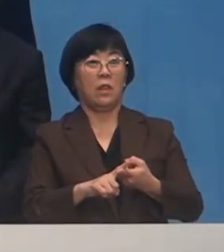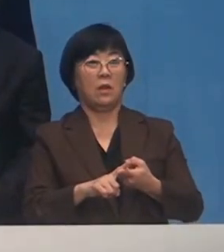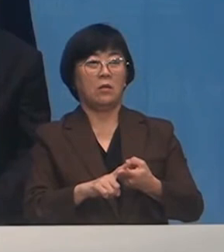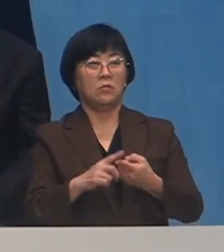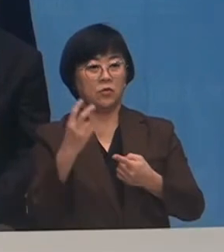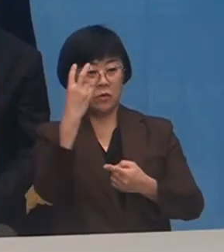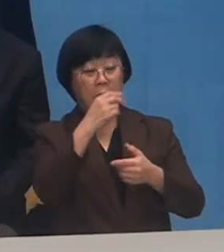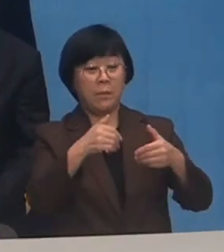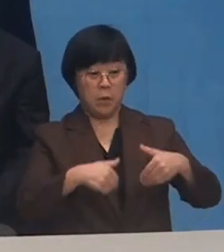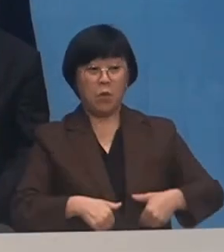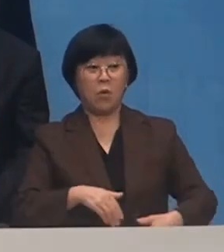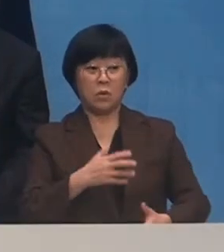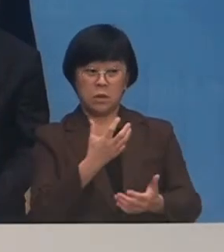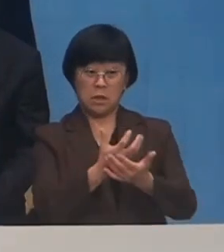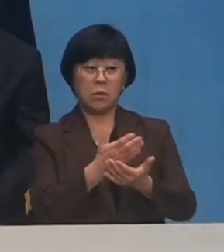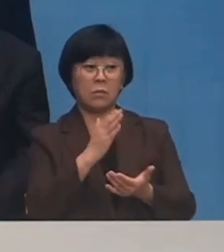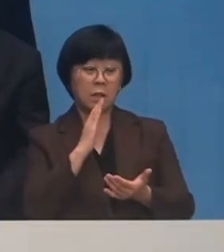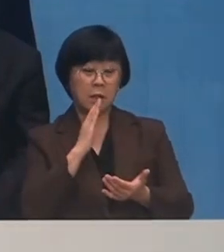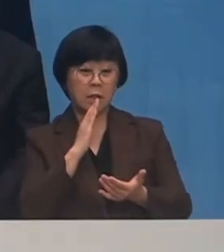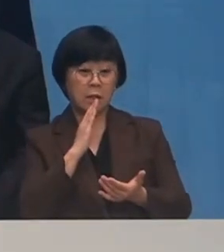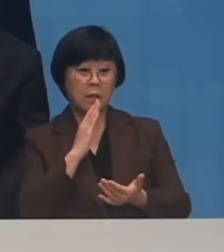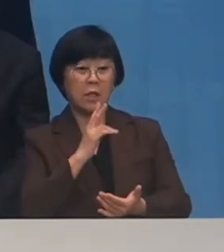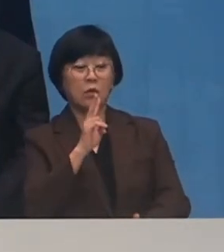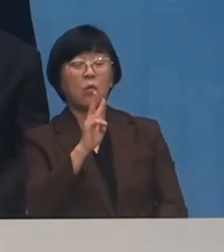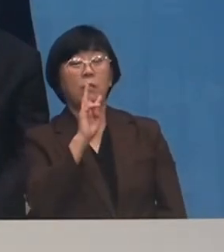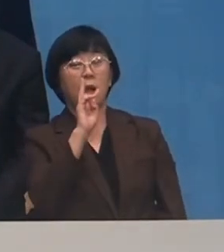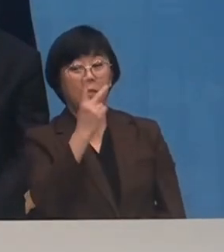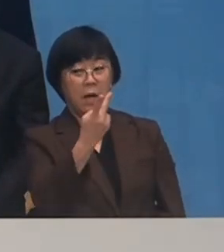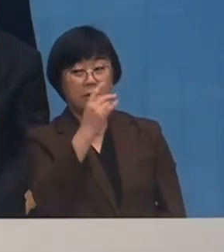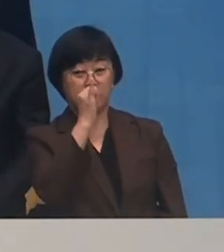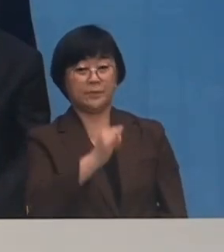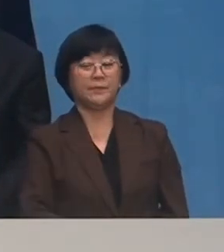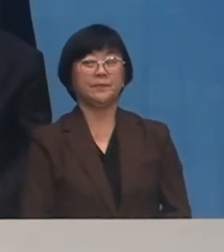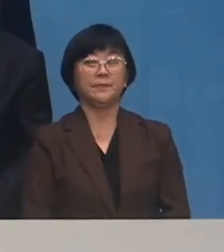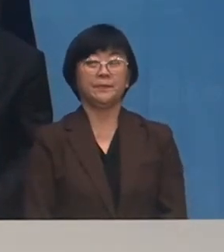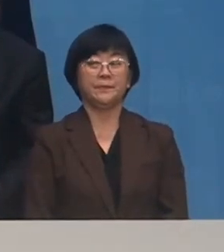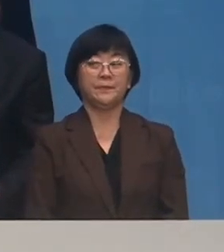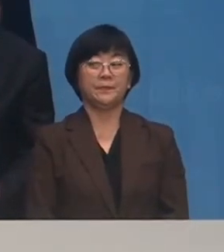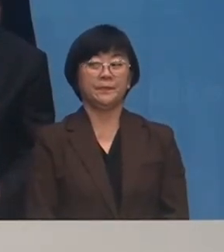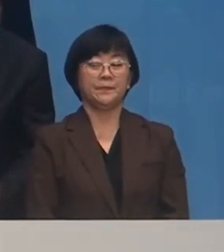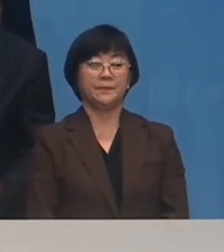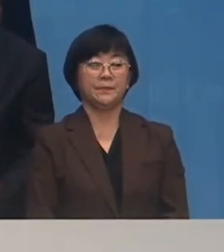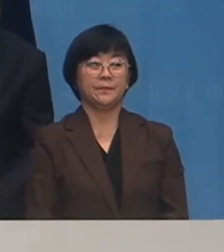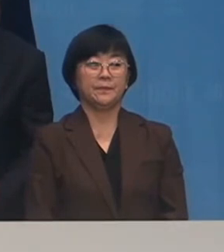수사에 필요한 대로다 라고 또 말 바꾸기를 했습니다.